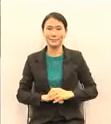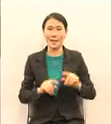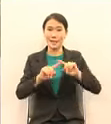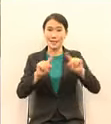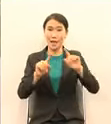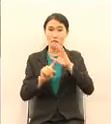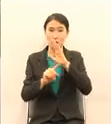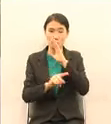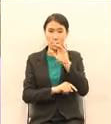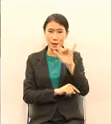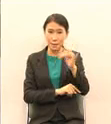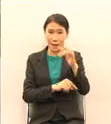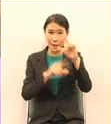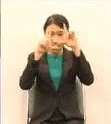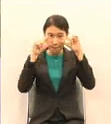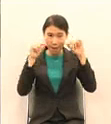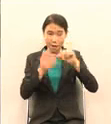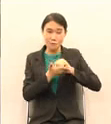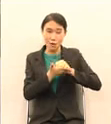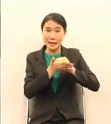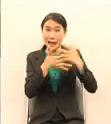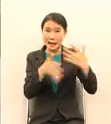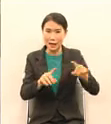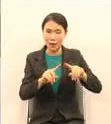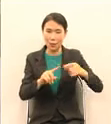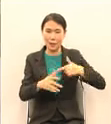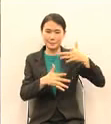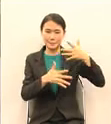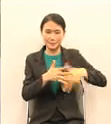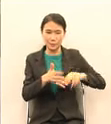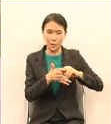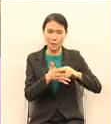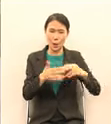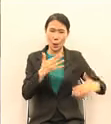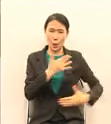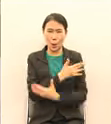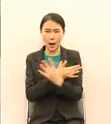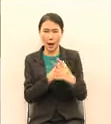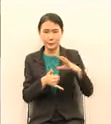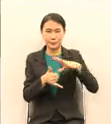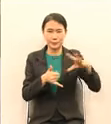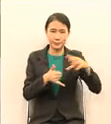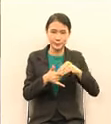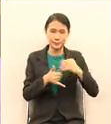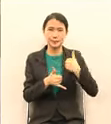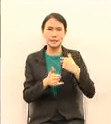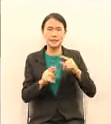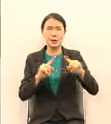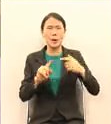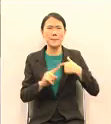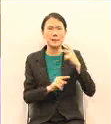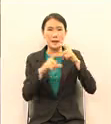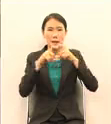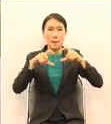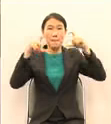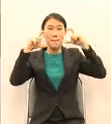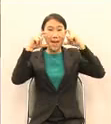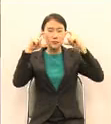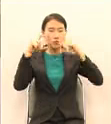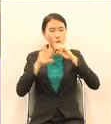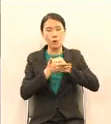ากมีกรณีการให้บริการแล้วเกิดความผิดพลาดเกิดตัวอย่างเช่นซึ่งเราก็ไม่เคยเจอเช่นแมสหลุดหรือว่